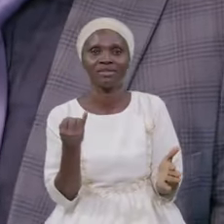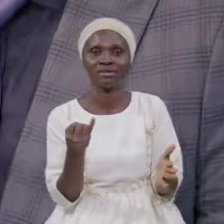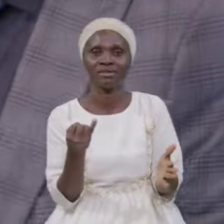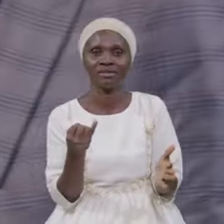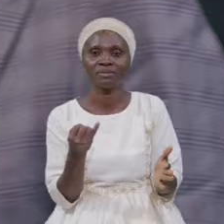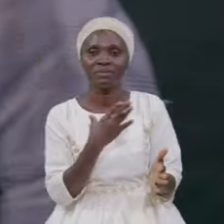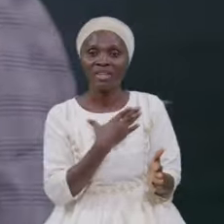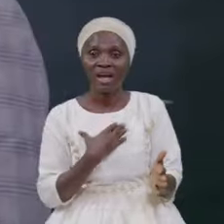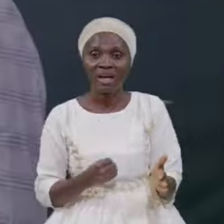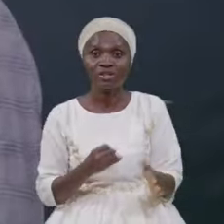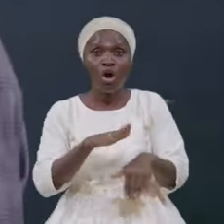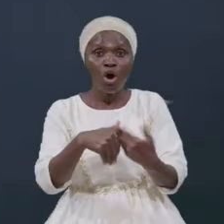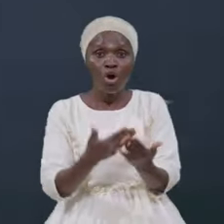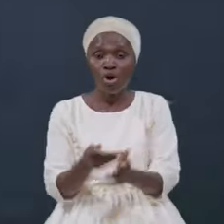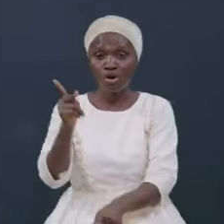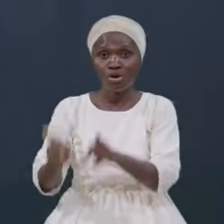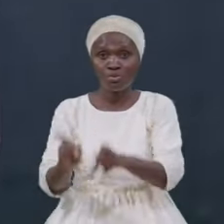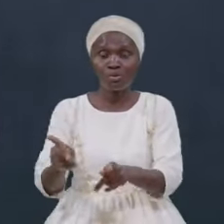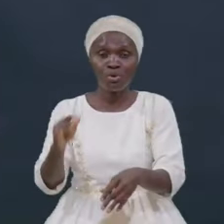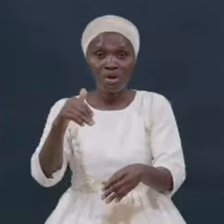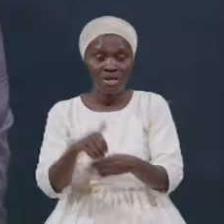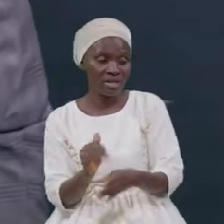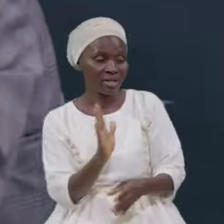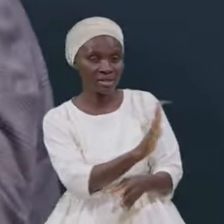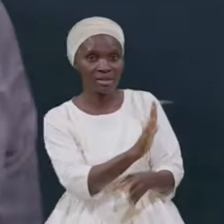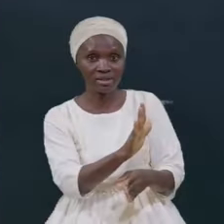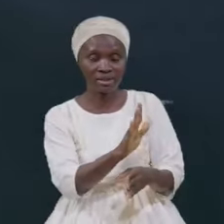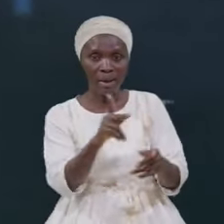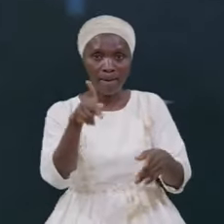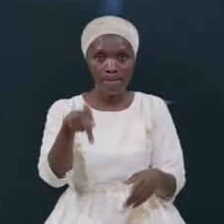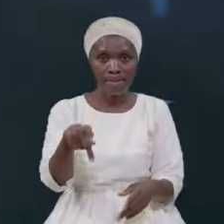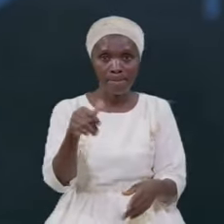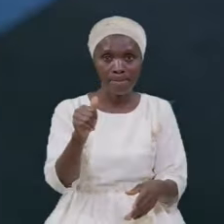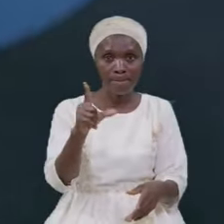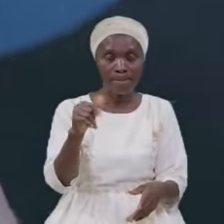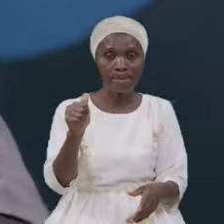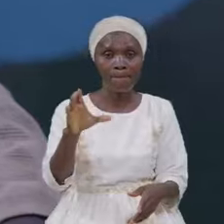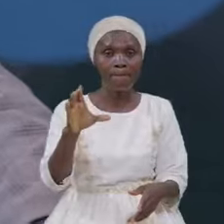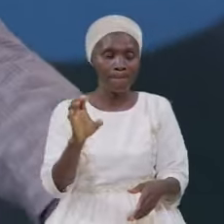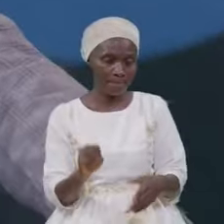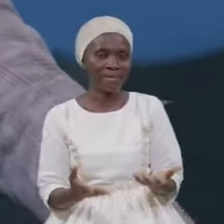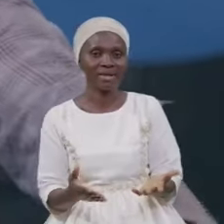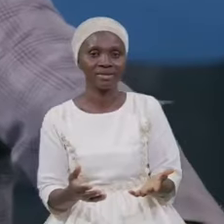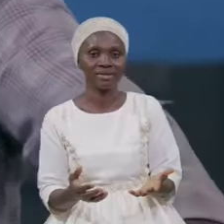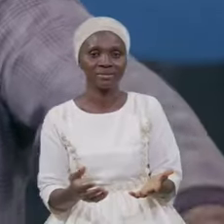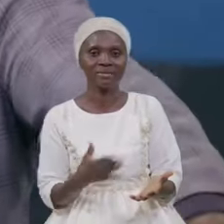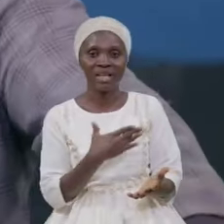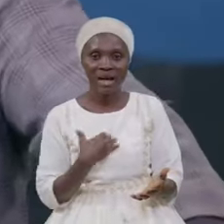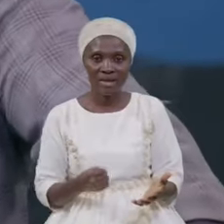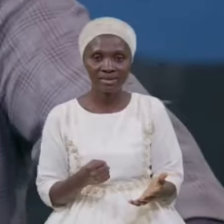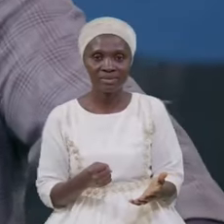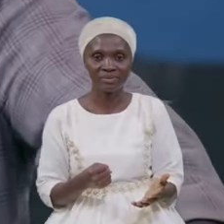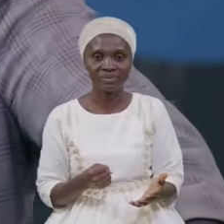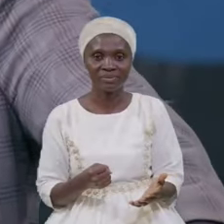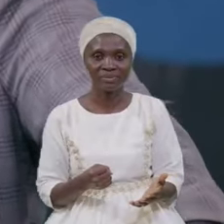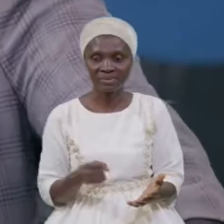il a mis la main sur ses lèvres pour dire, vous, régence là, qui êtes au palais, ce n'est pas tout ce que vous voyez